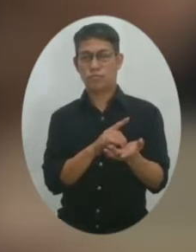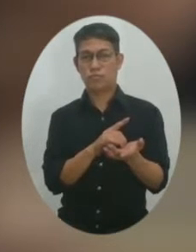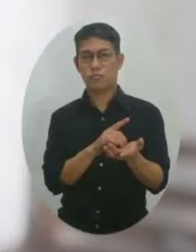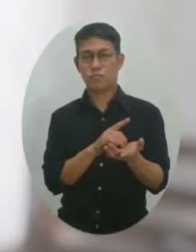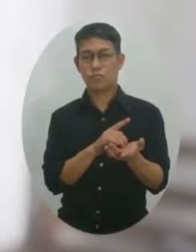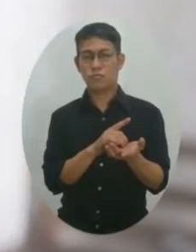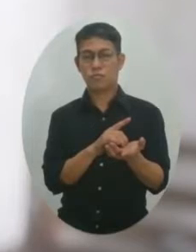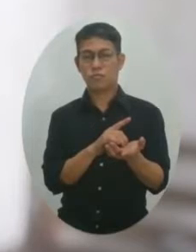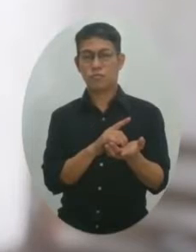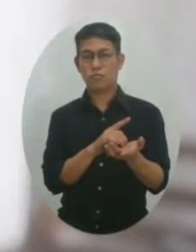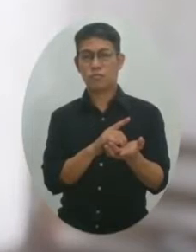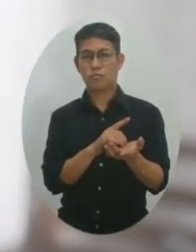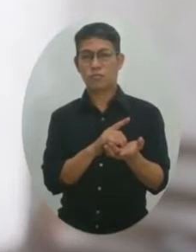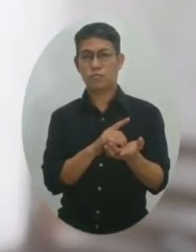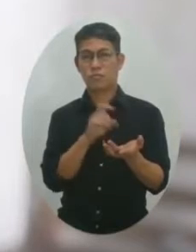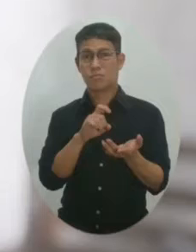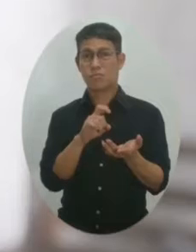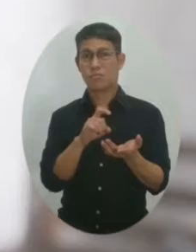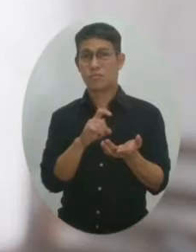yung